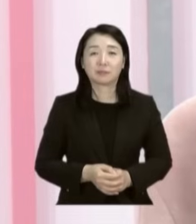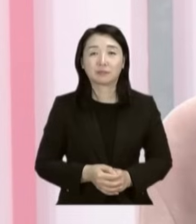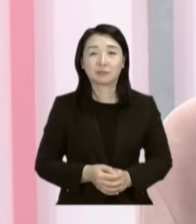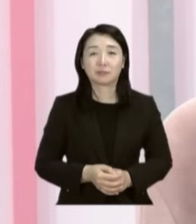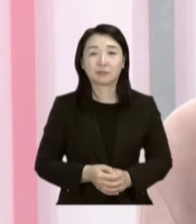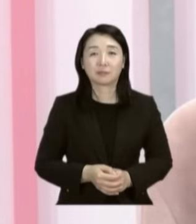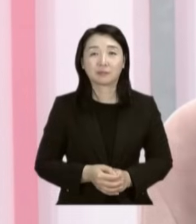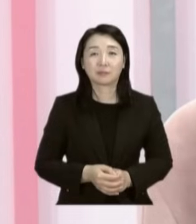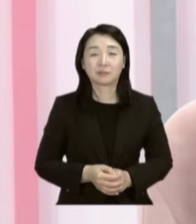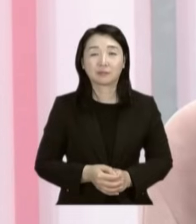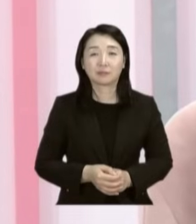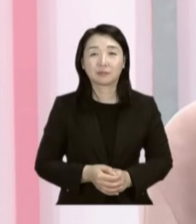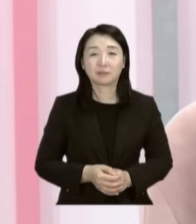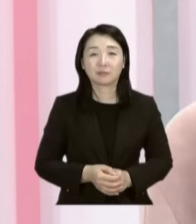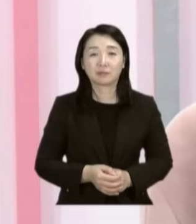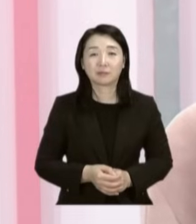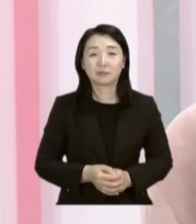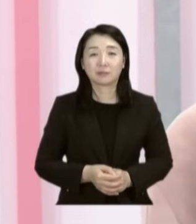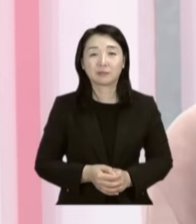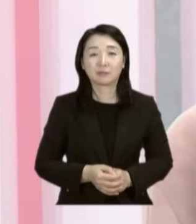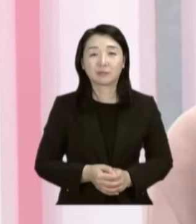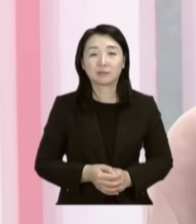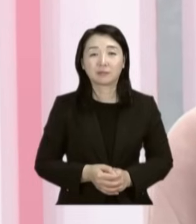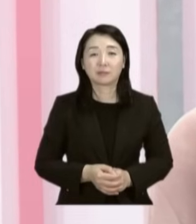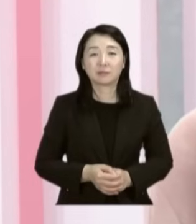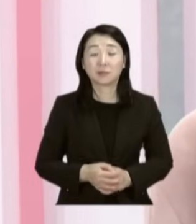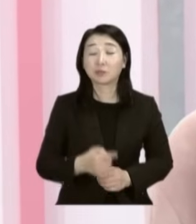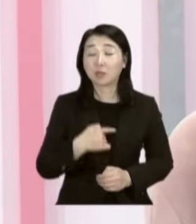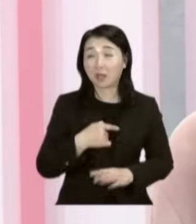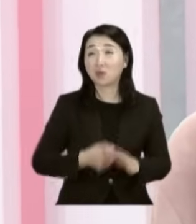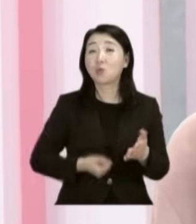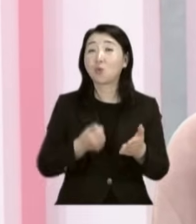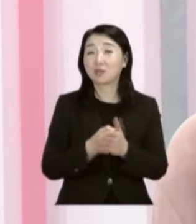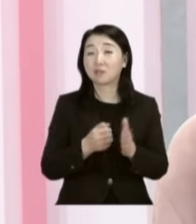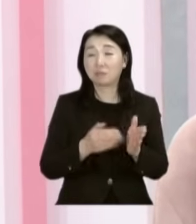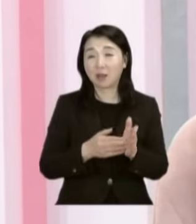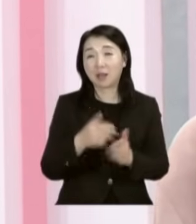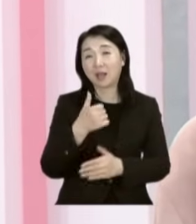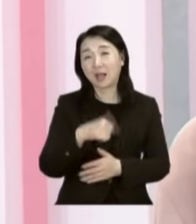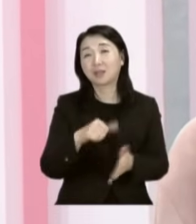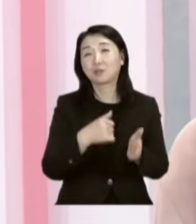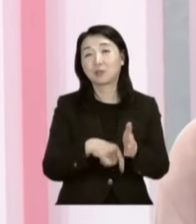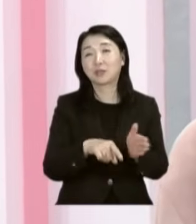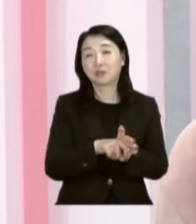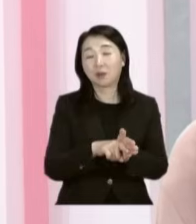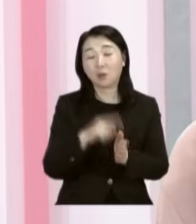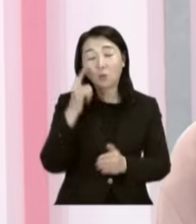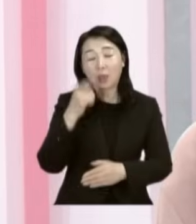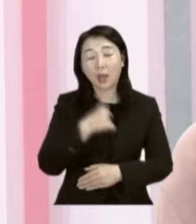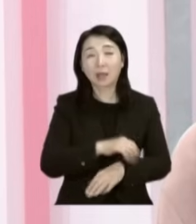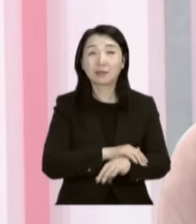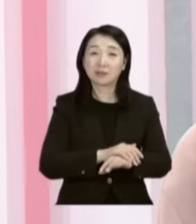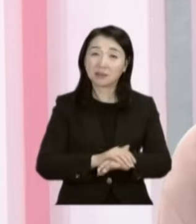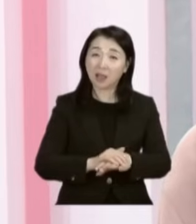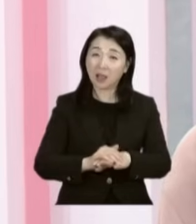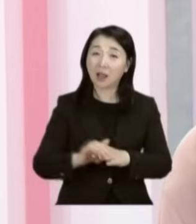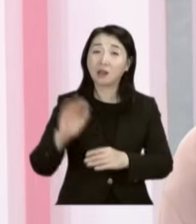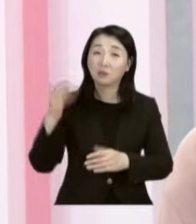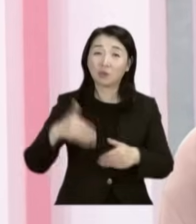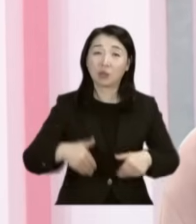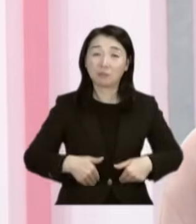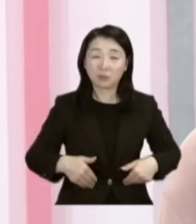그래서 어 제가 이제 용기를 냈죠 아들을 위해서 아들이 잘돼야 되니까